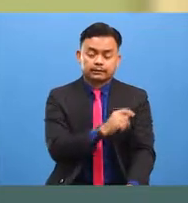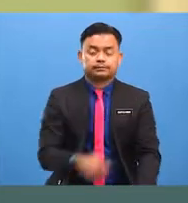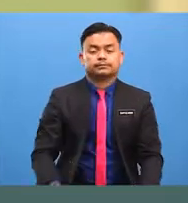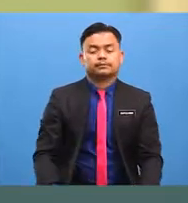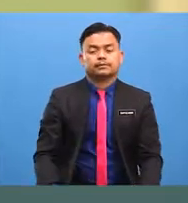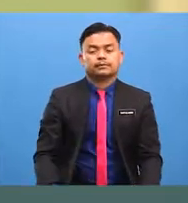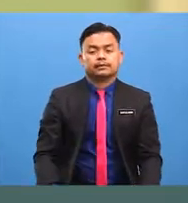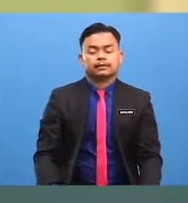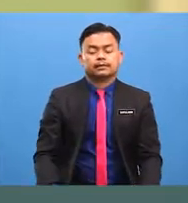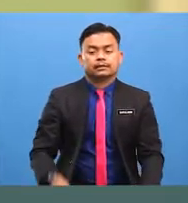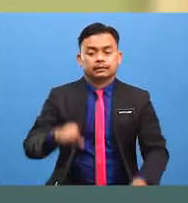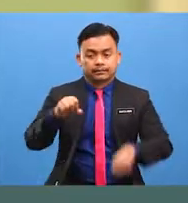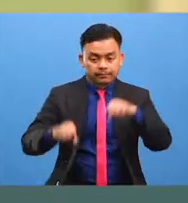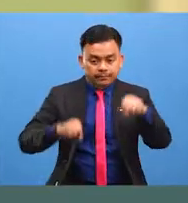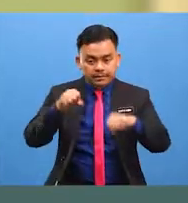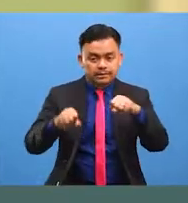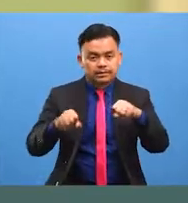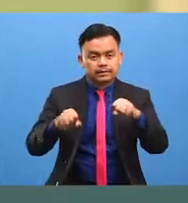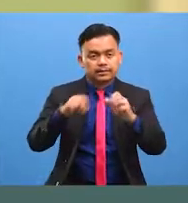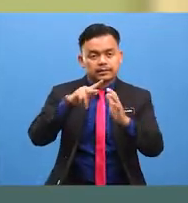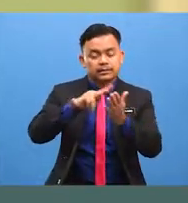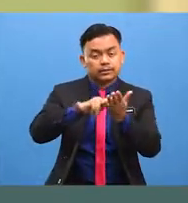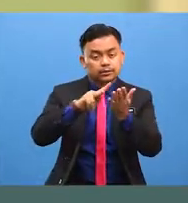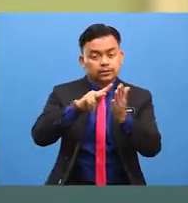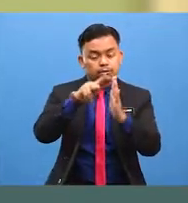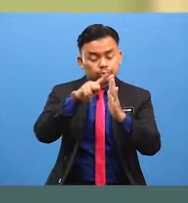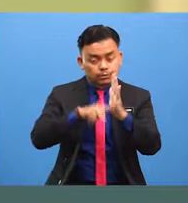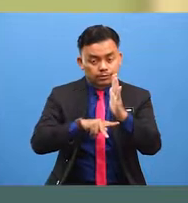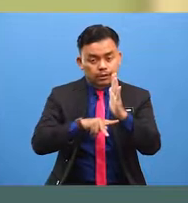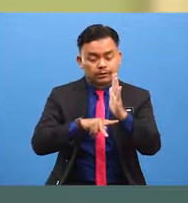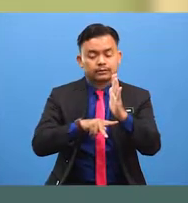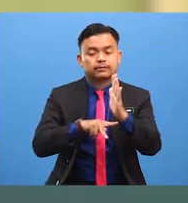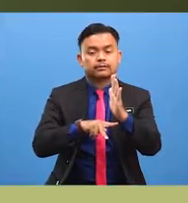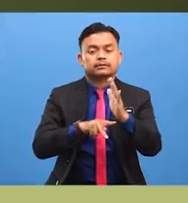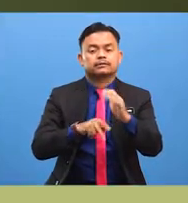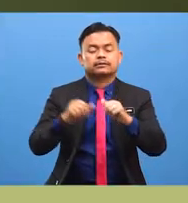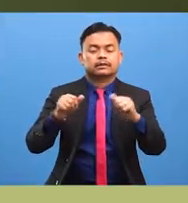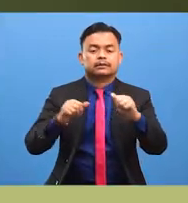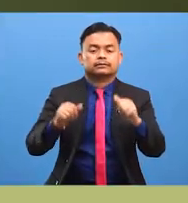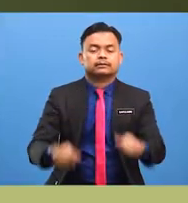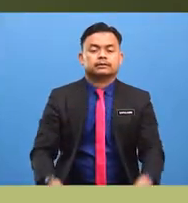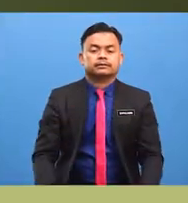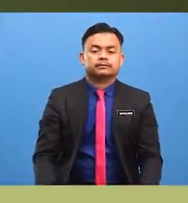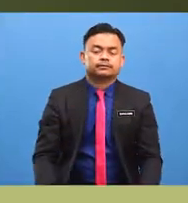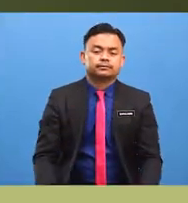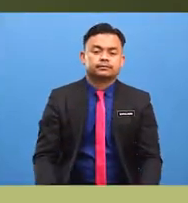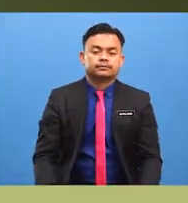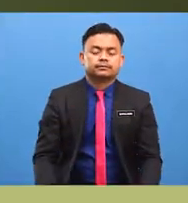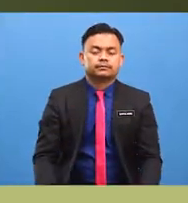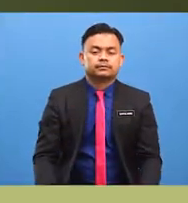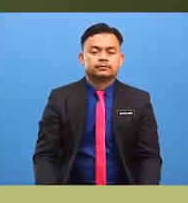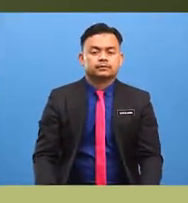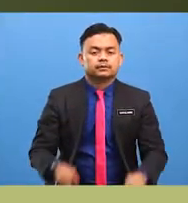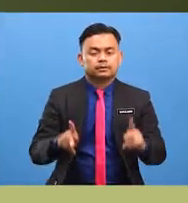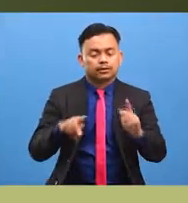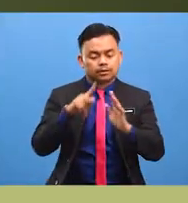basikal. Tahniah murid-murid yang memberi jawapan yang tepat. Yang kurang berjaya, kamu